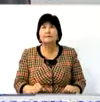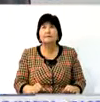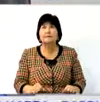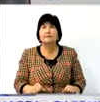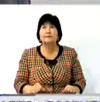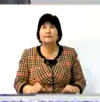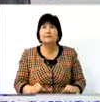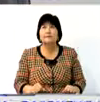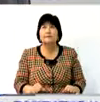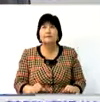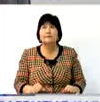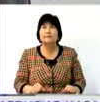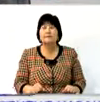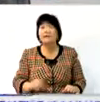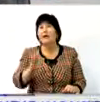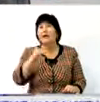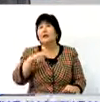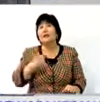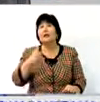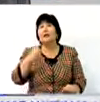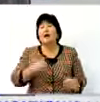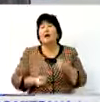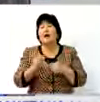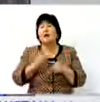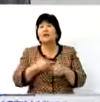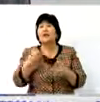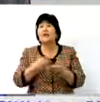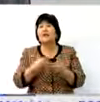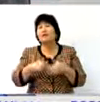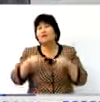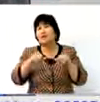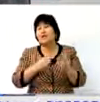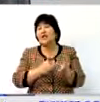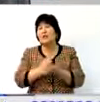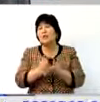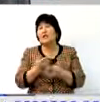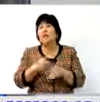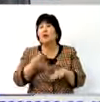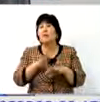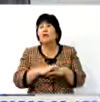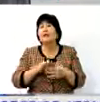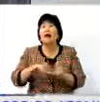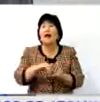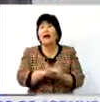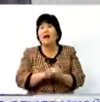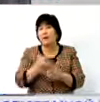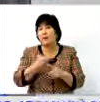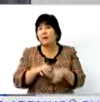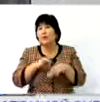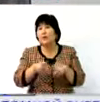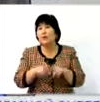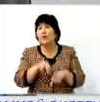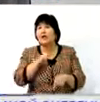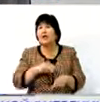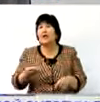инвестициялау шешімне. Рейтинг окажет завтра влияние на инвестиционные решения политиков, банкиров, корпораций. Поэтому при проведении этой